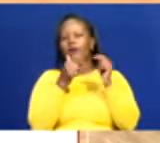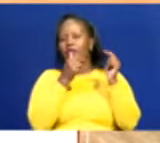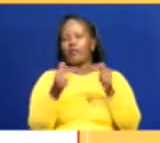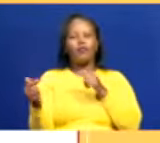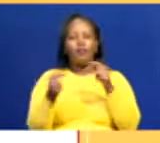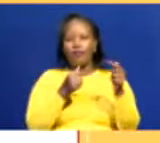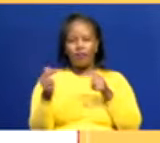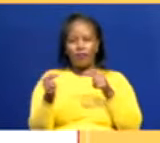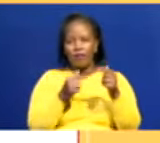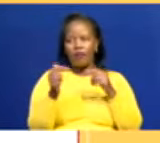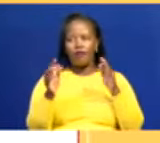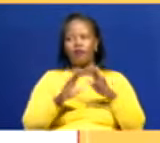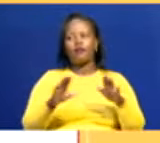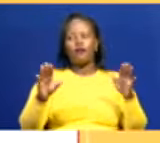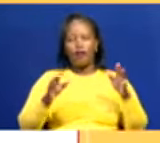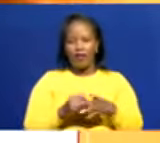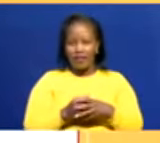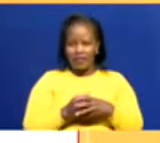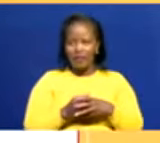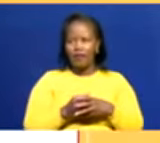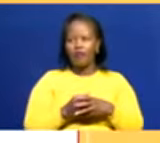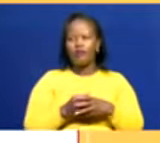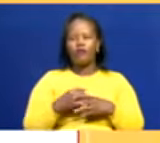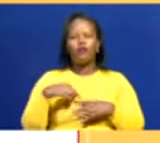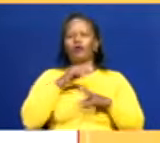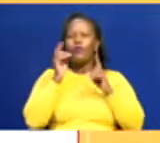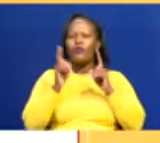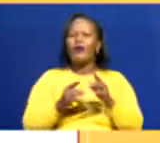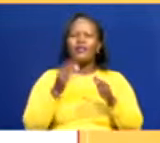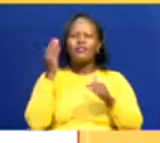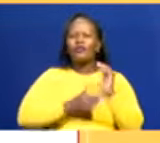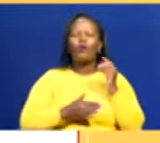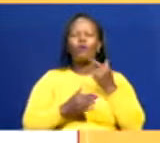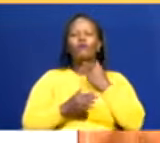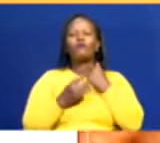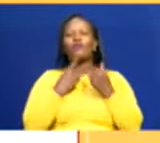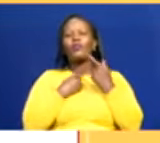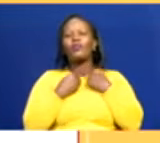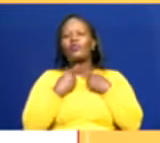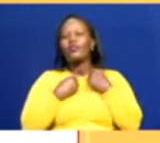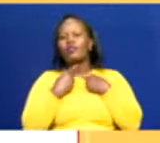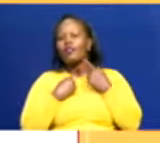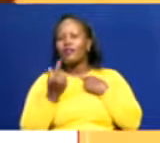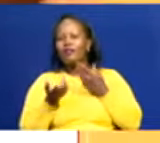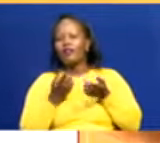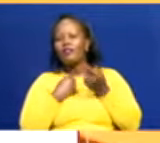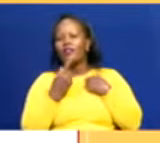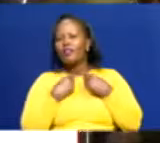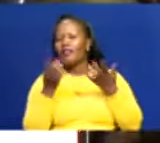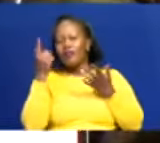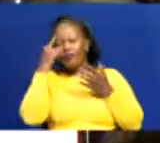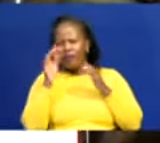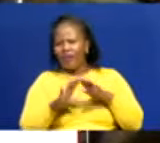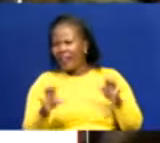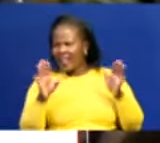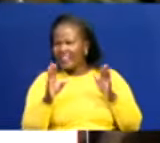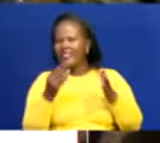ardhi. Jameni, waje tuache tamaa. Hii tamaa ya ardhi, tamaa ya pesa.